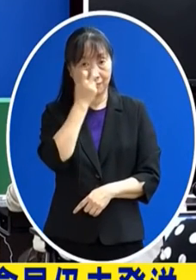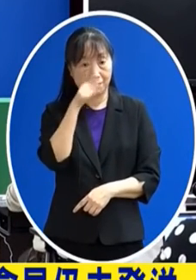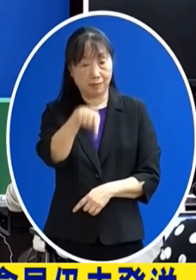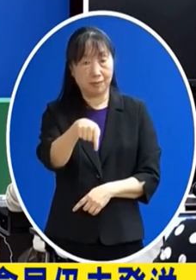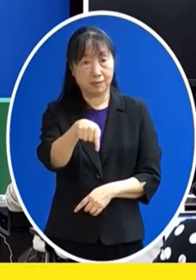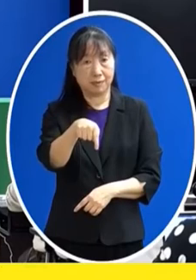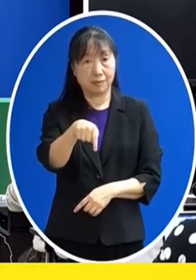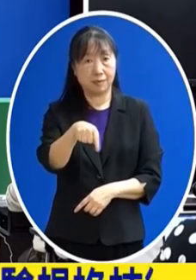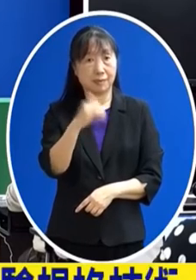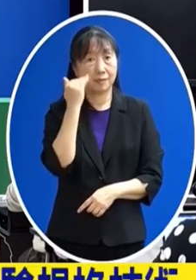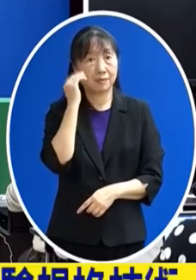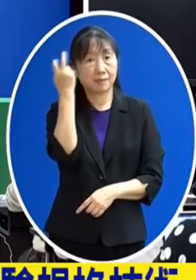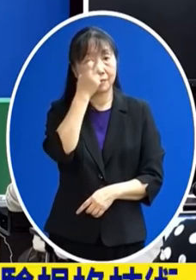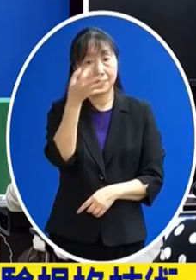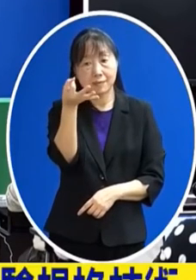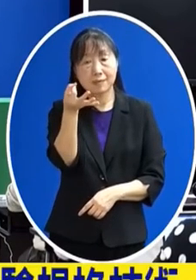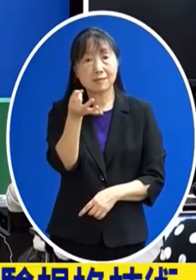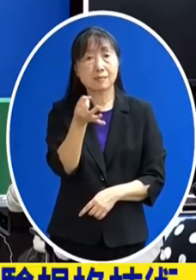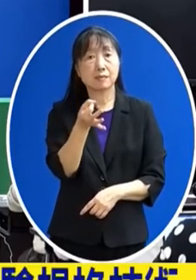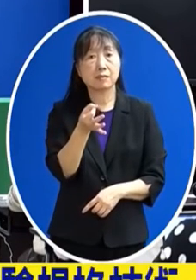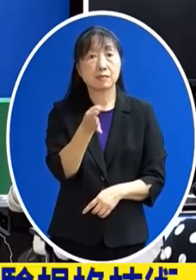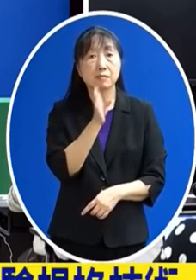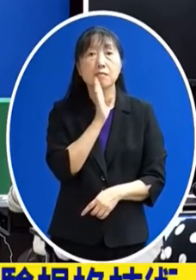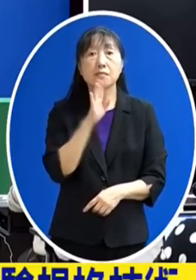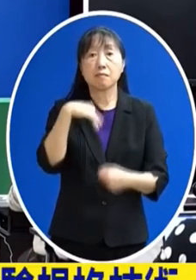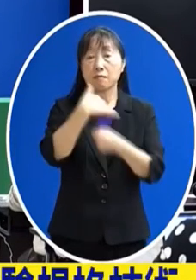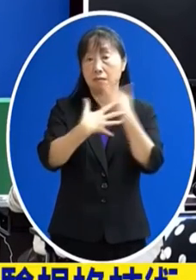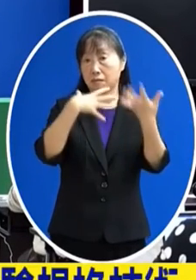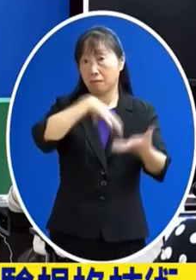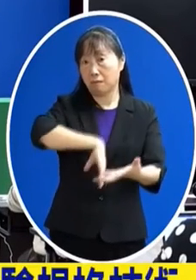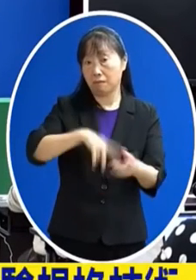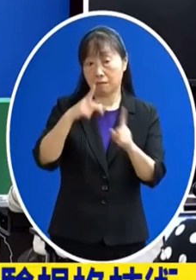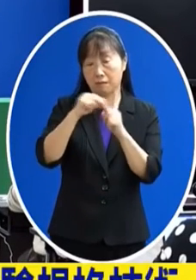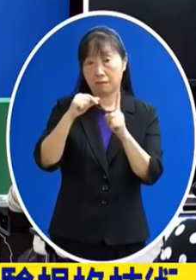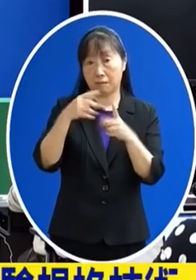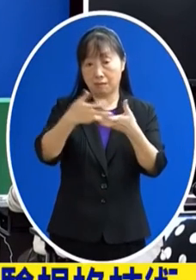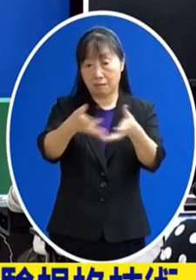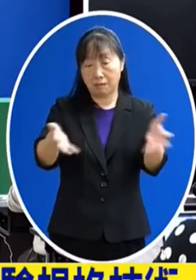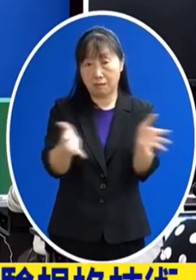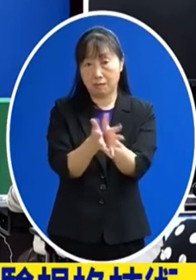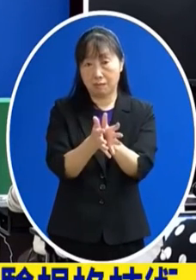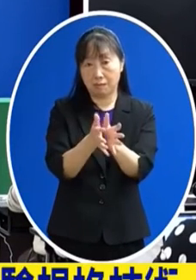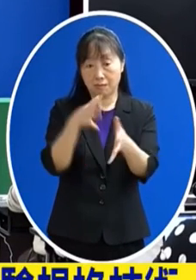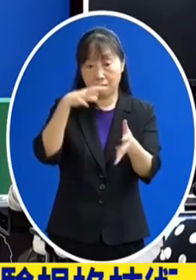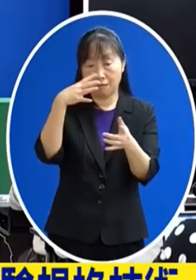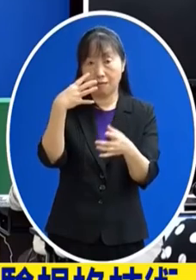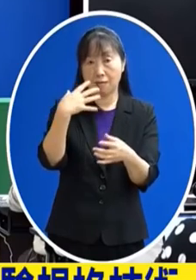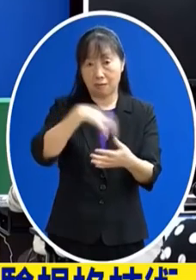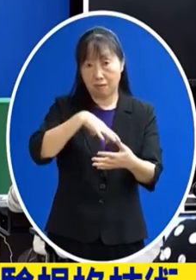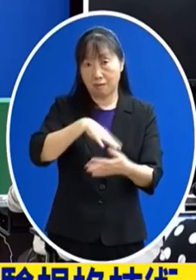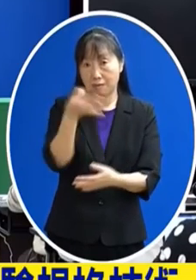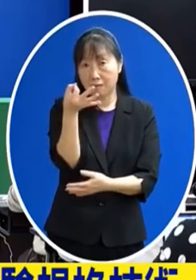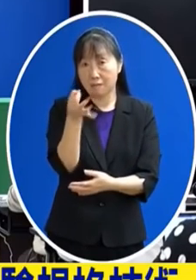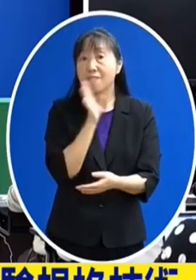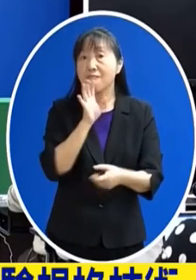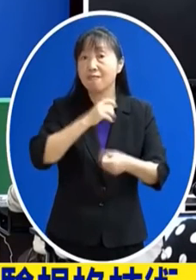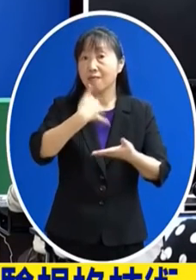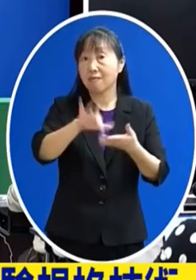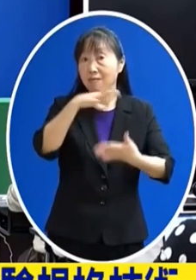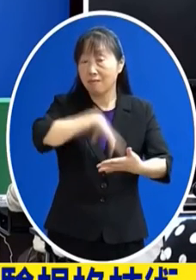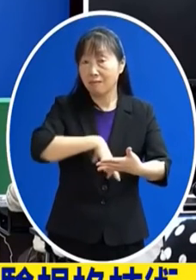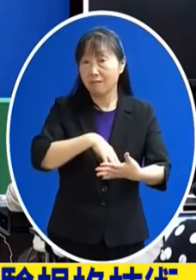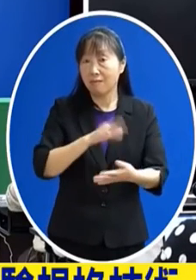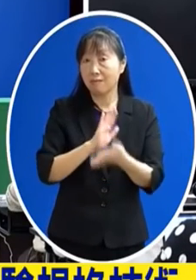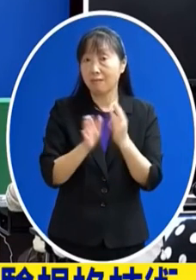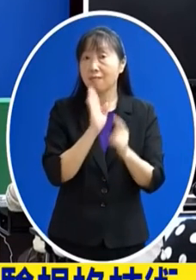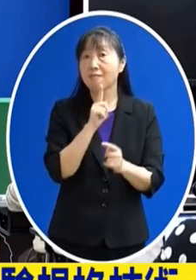个裁剪的这个费用，检验的费用是不是会包在我们的这个团，这个出团的这个团费里面，还是会交由